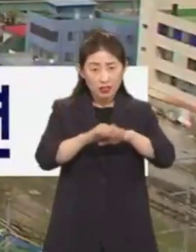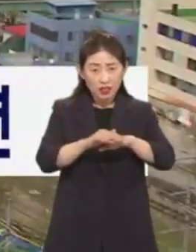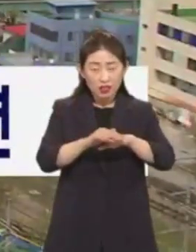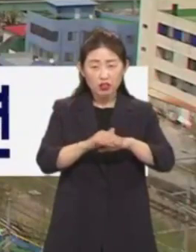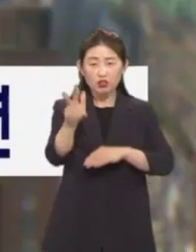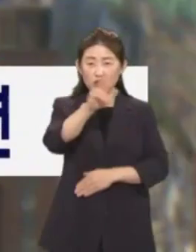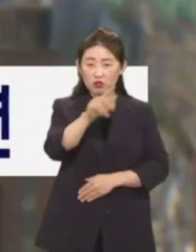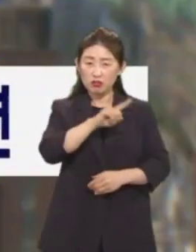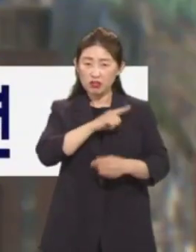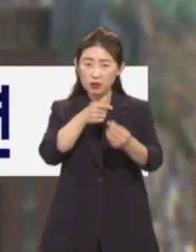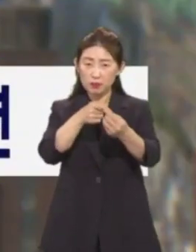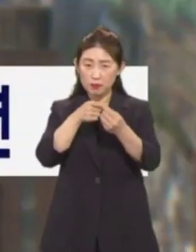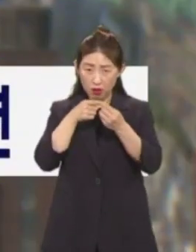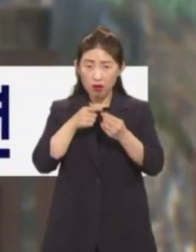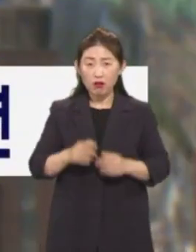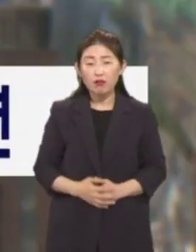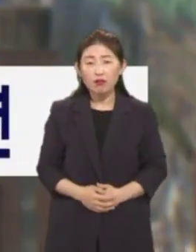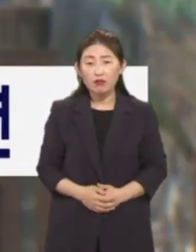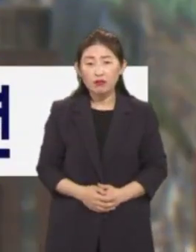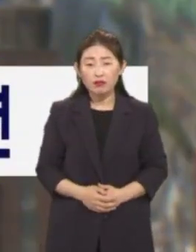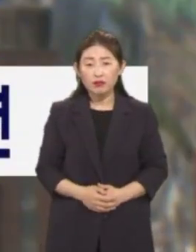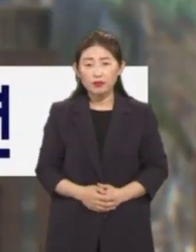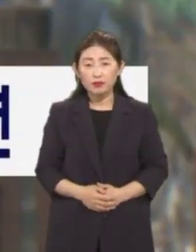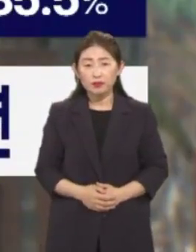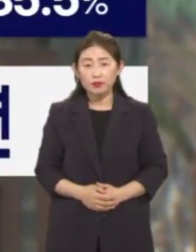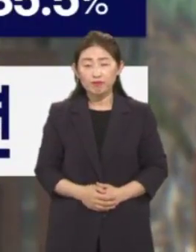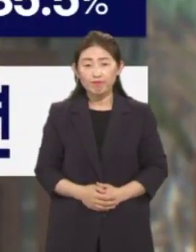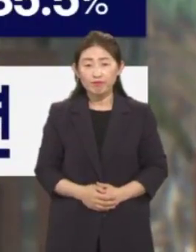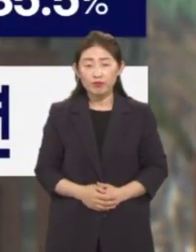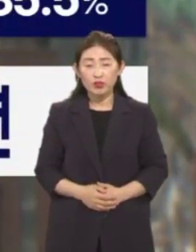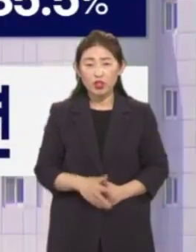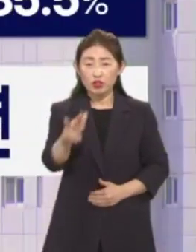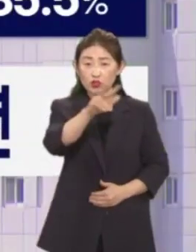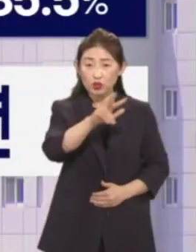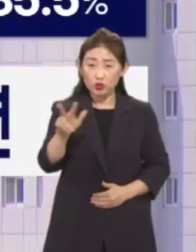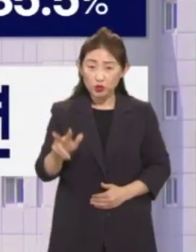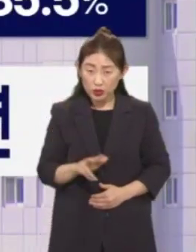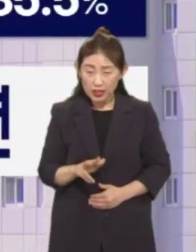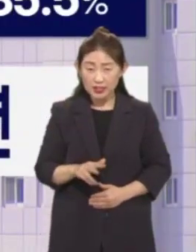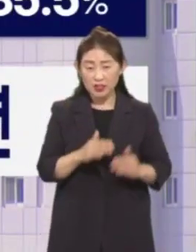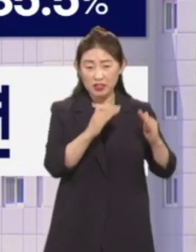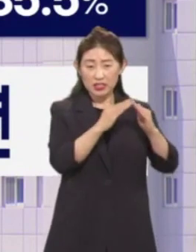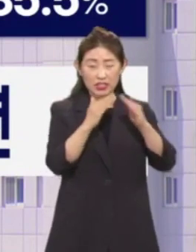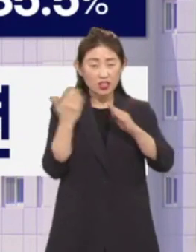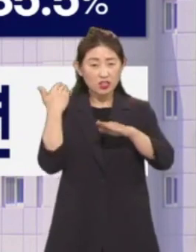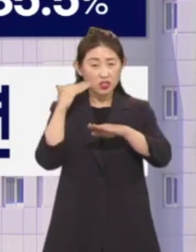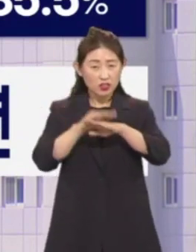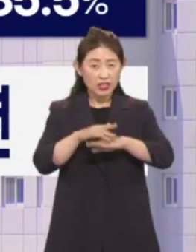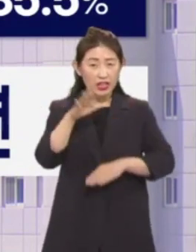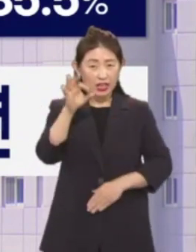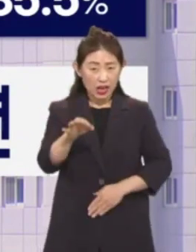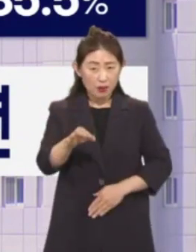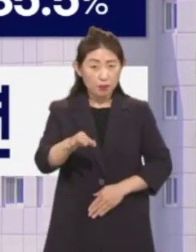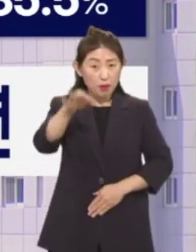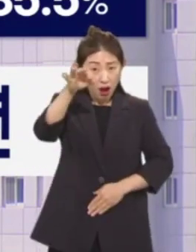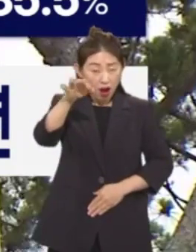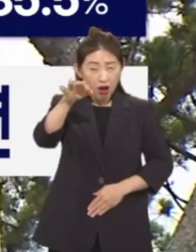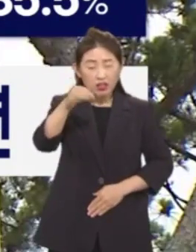가장 높은 지역으로 꼽혔습니다. 한국부동산원에 따르면 전국에서 연립 다세대 전세가율이 가장 높은